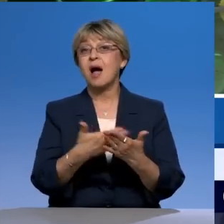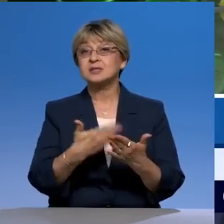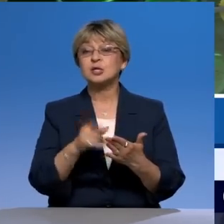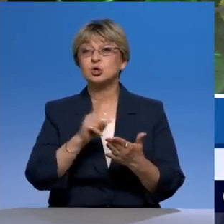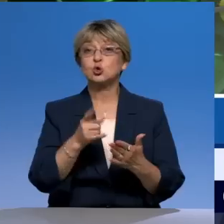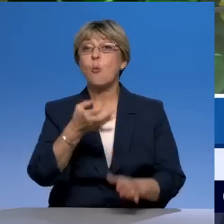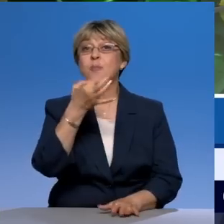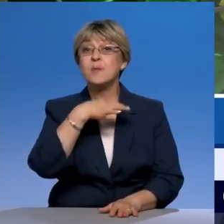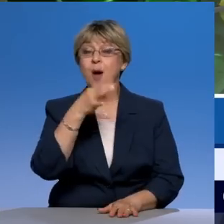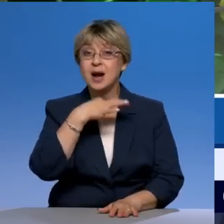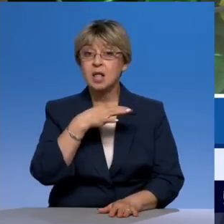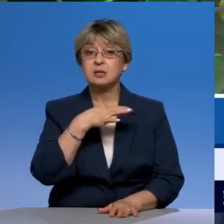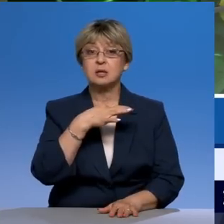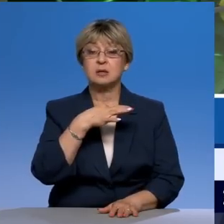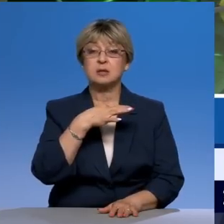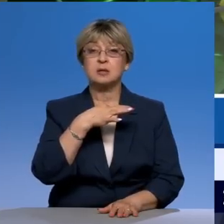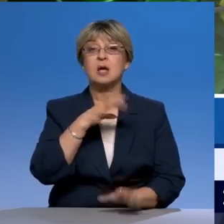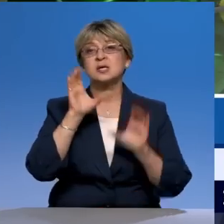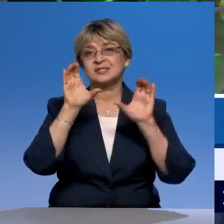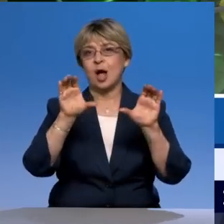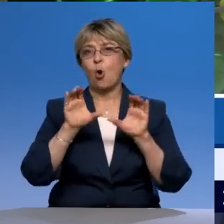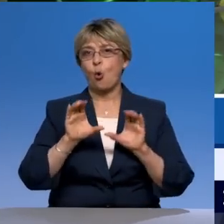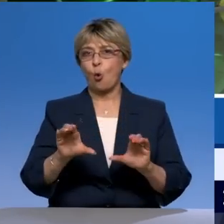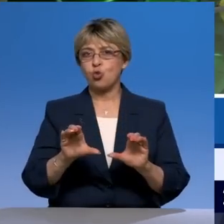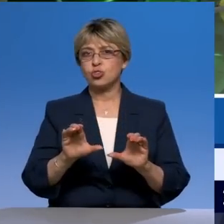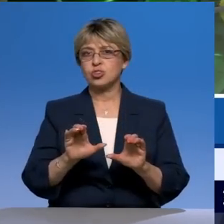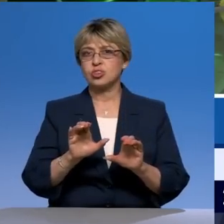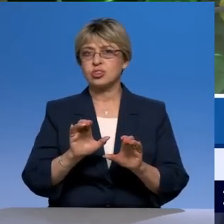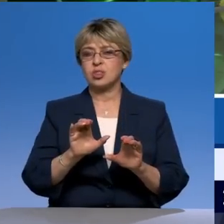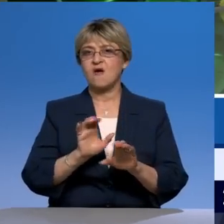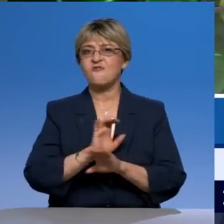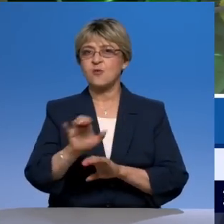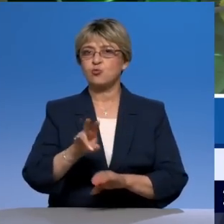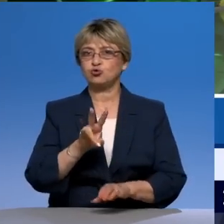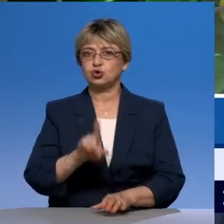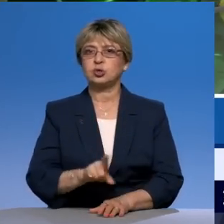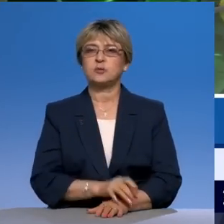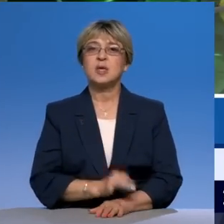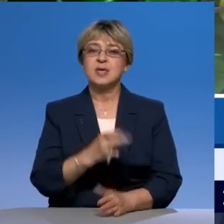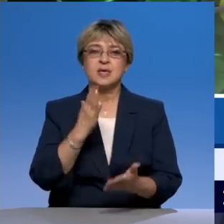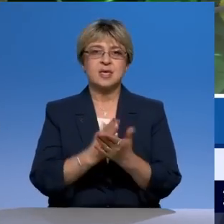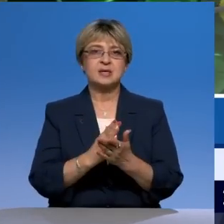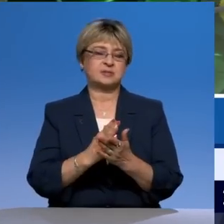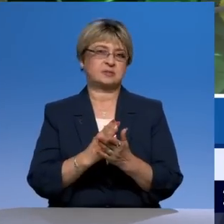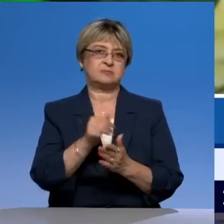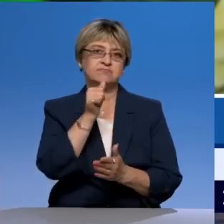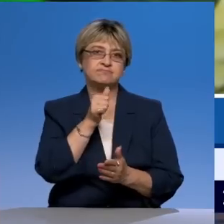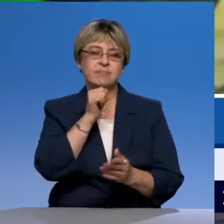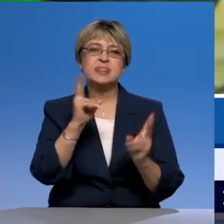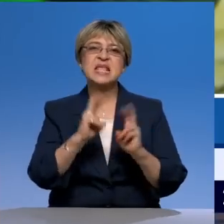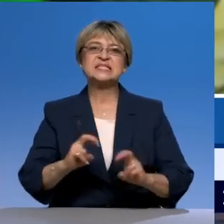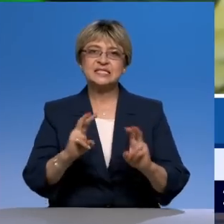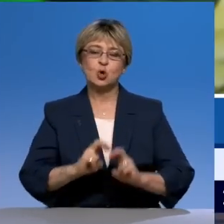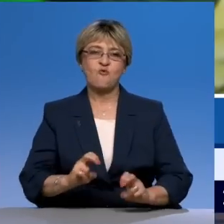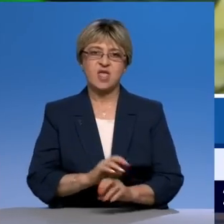препараты выпущены законным образом и получены с линии, проведены определенные тестирования. Но, я говорю еще раз, это